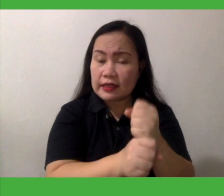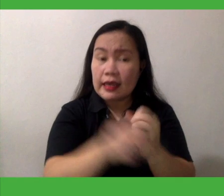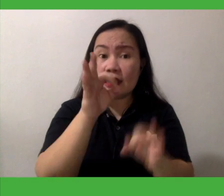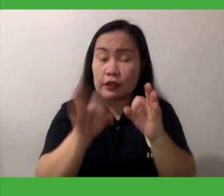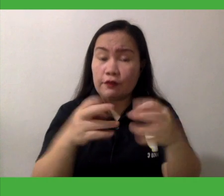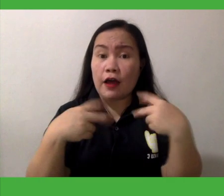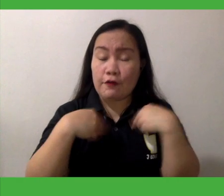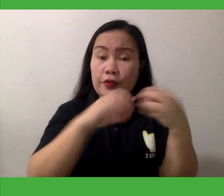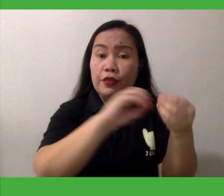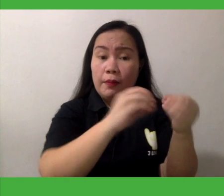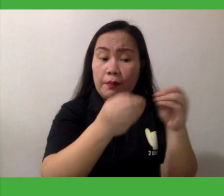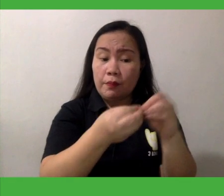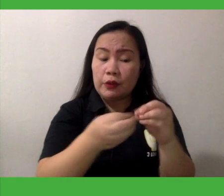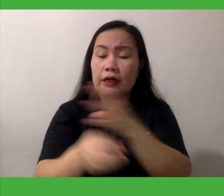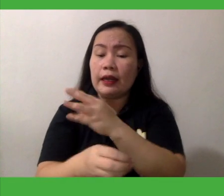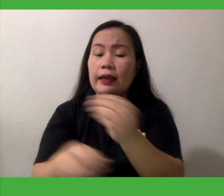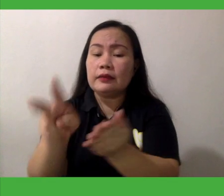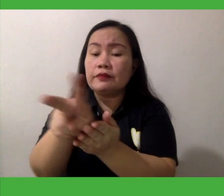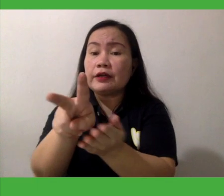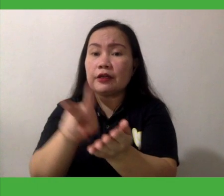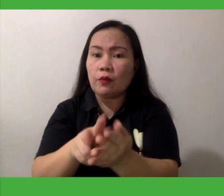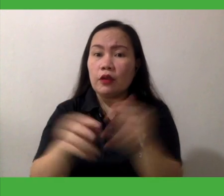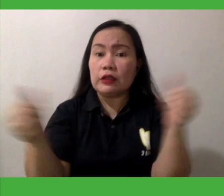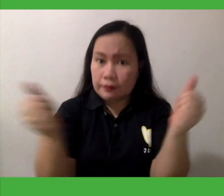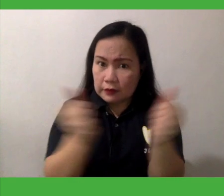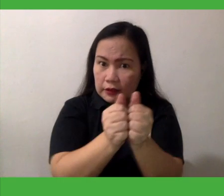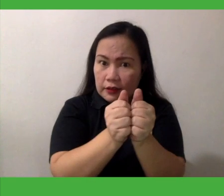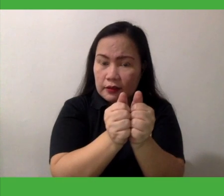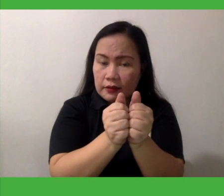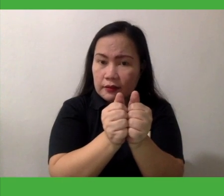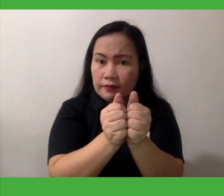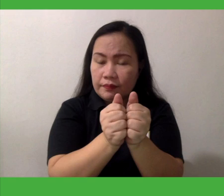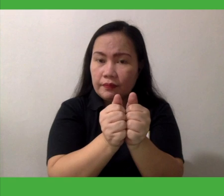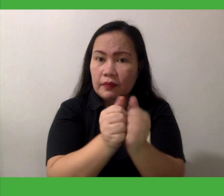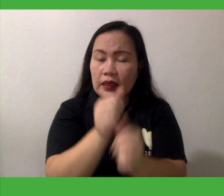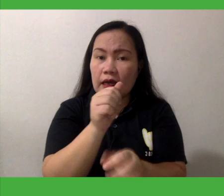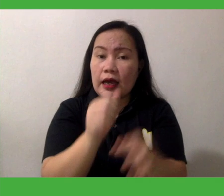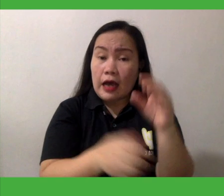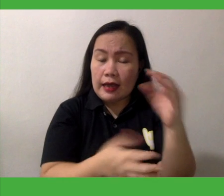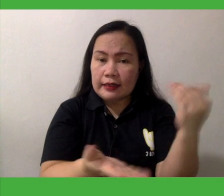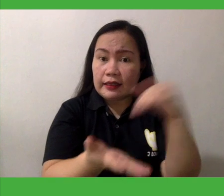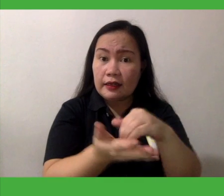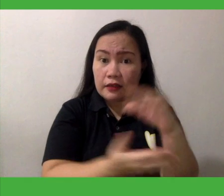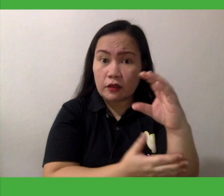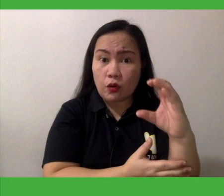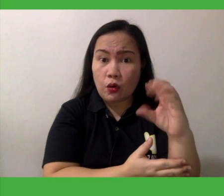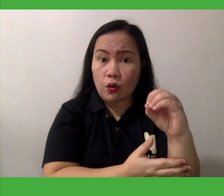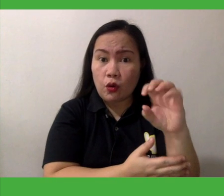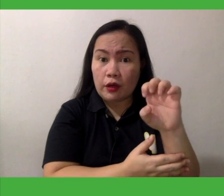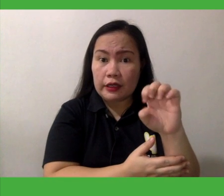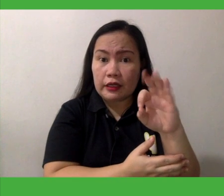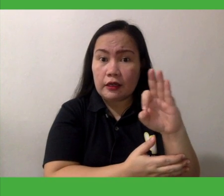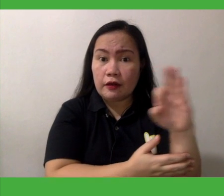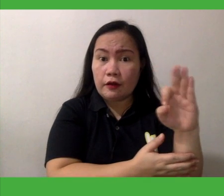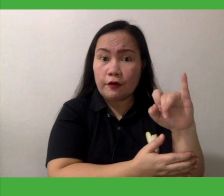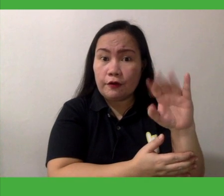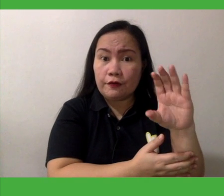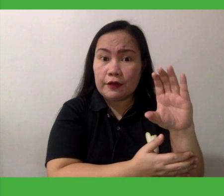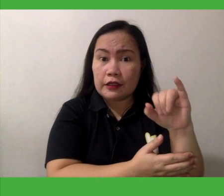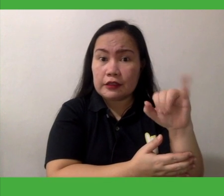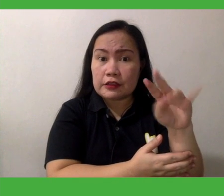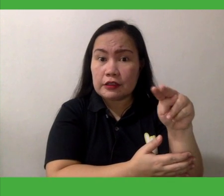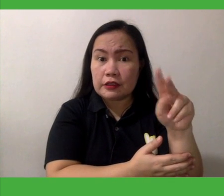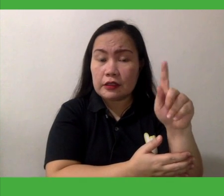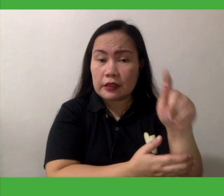at letter or number at variable na magkatabi. Okay? Ulitin ko. Ang coefficient po